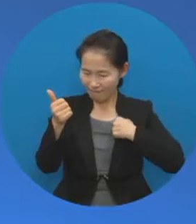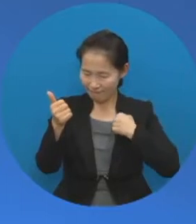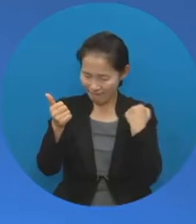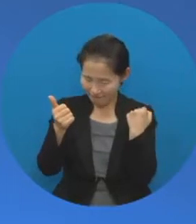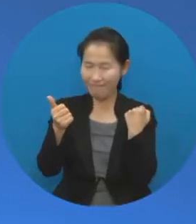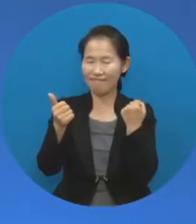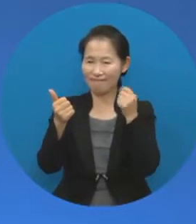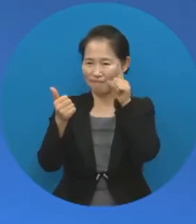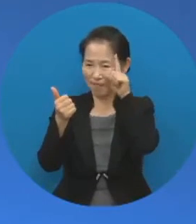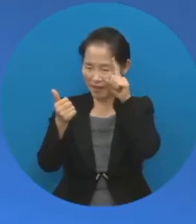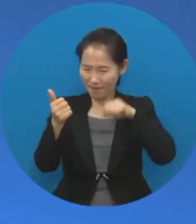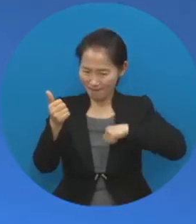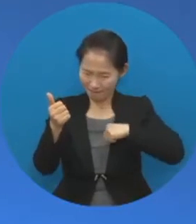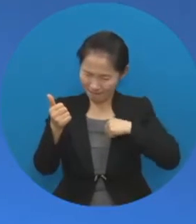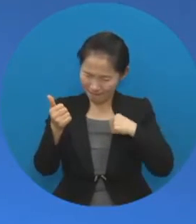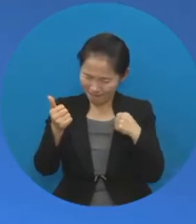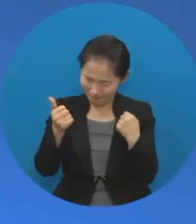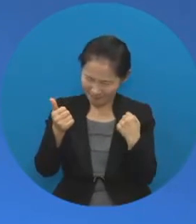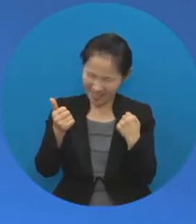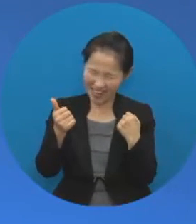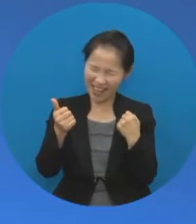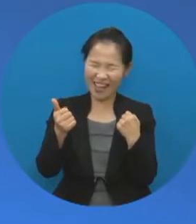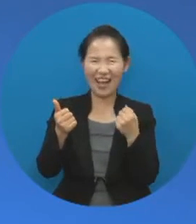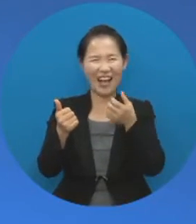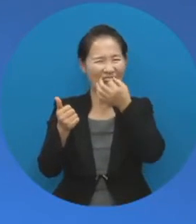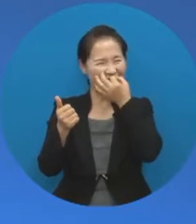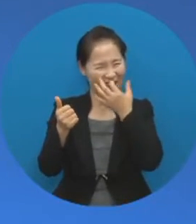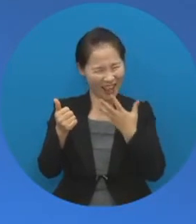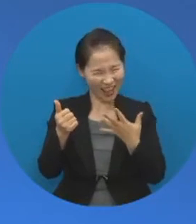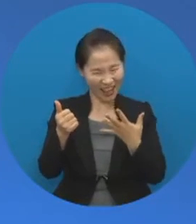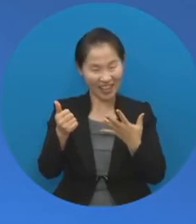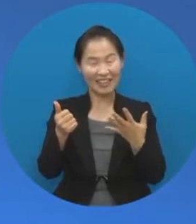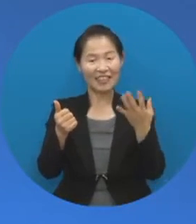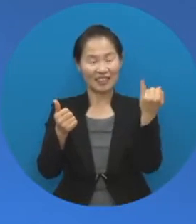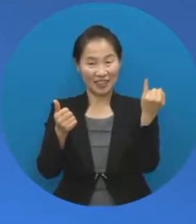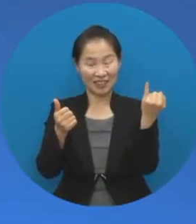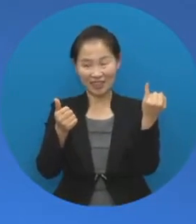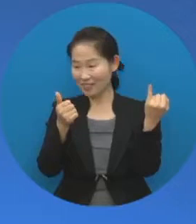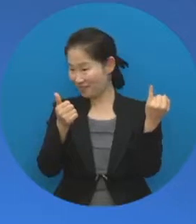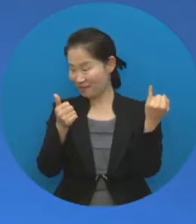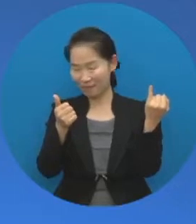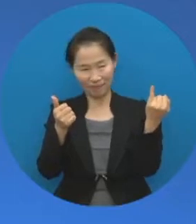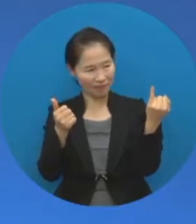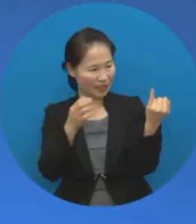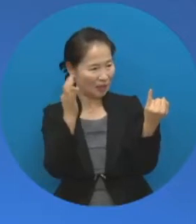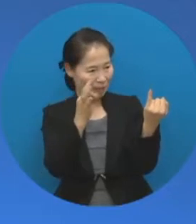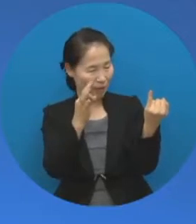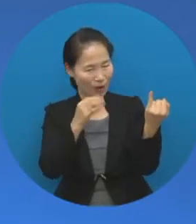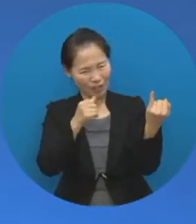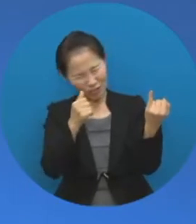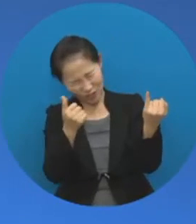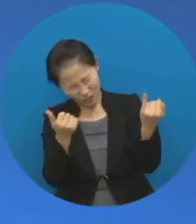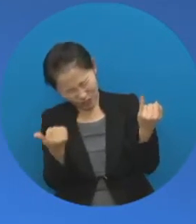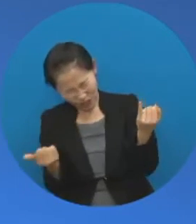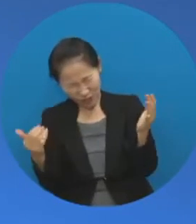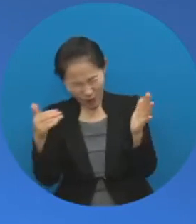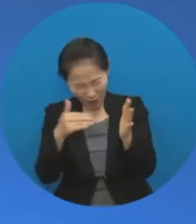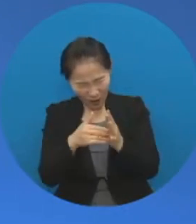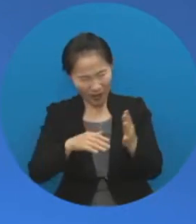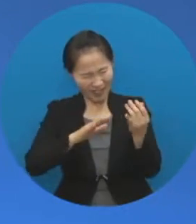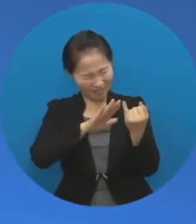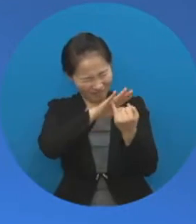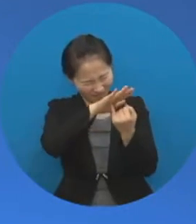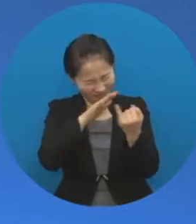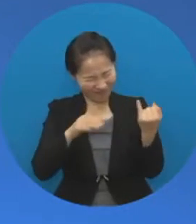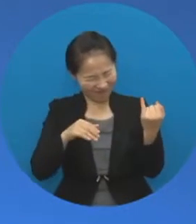어렵죠. 그리고 남편은 아내를 죽기까지 사랑하라고 그러신. 그래서 제가